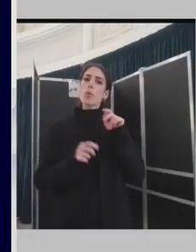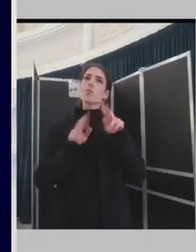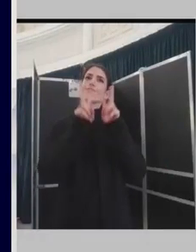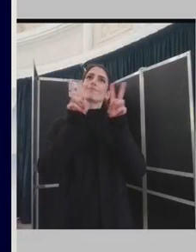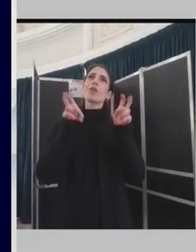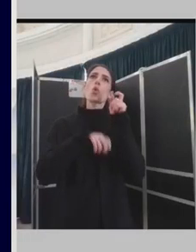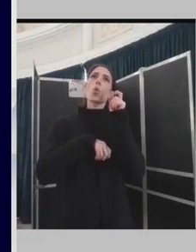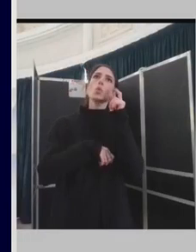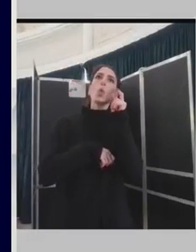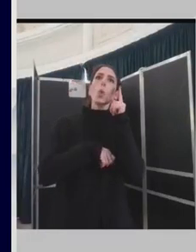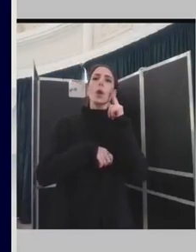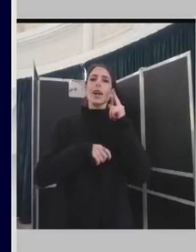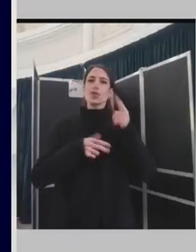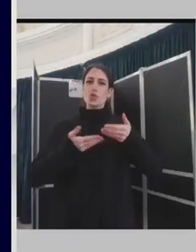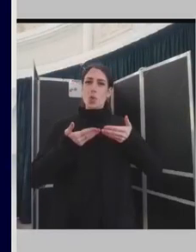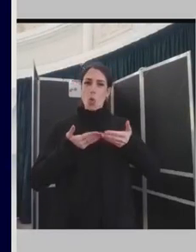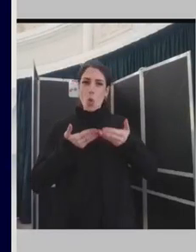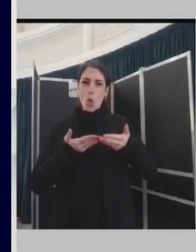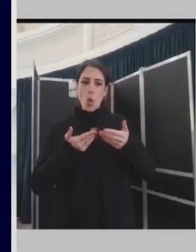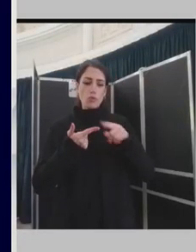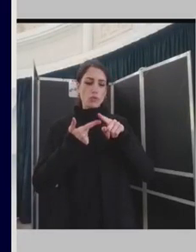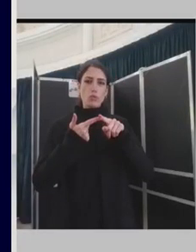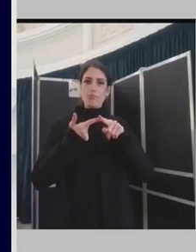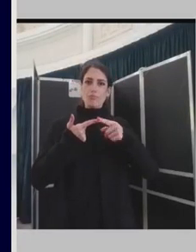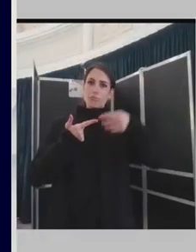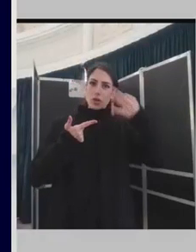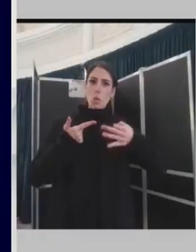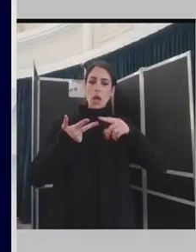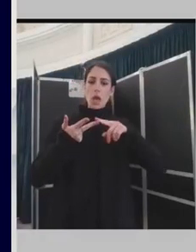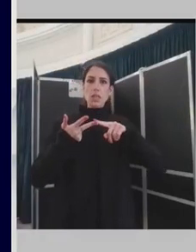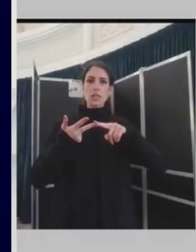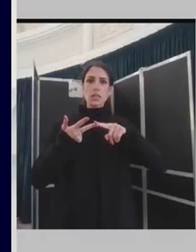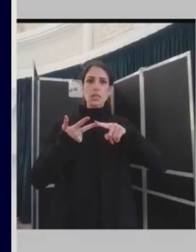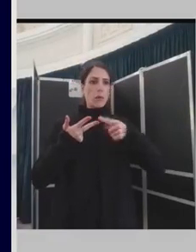della sicurezza o del sociale e via dicendo.